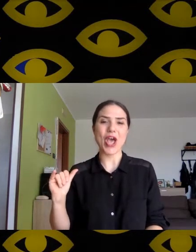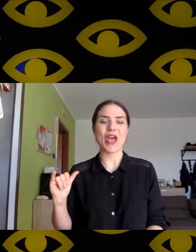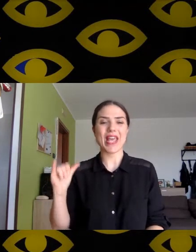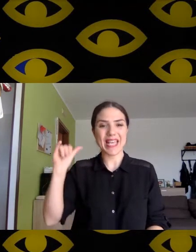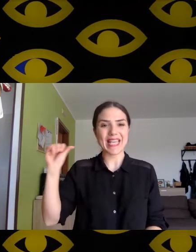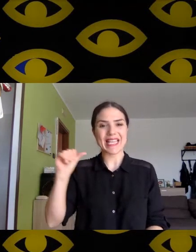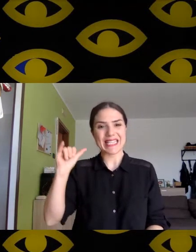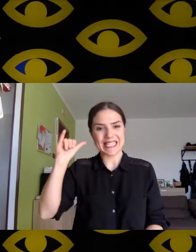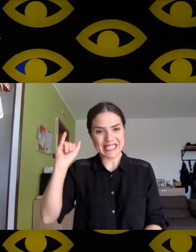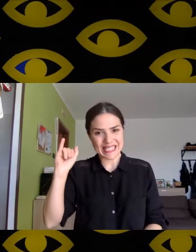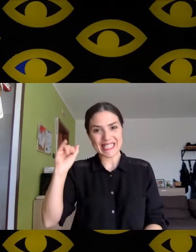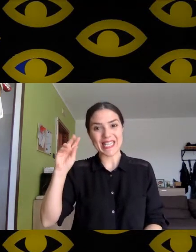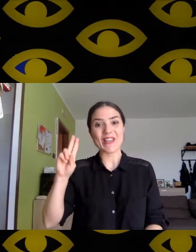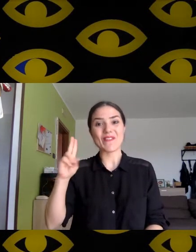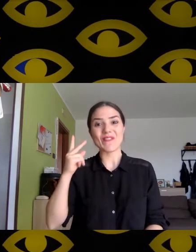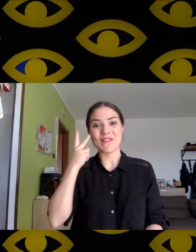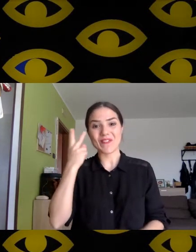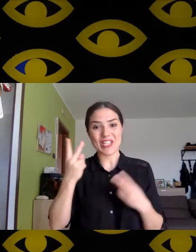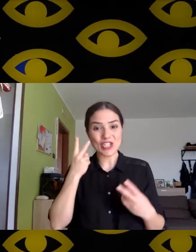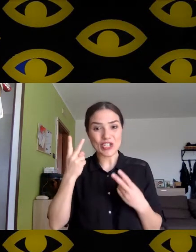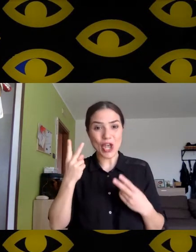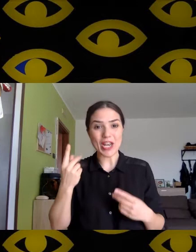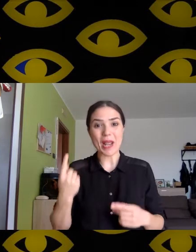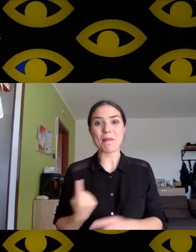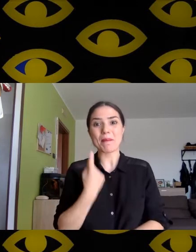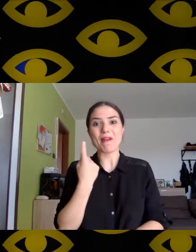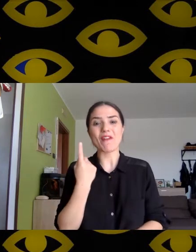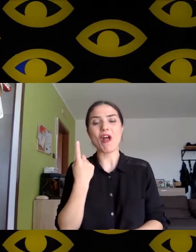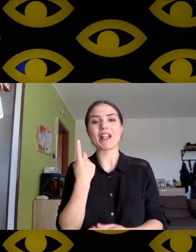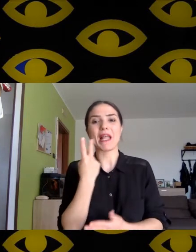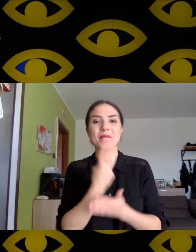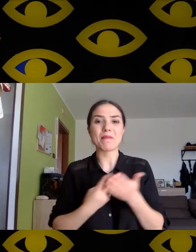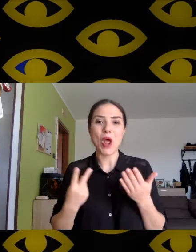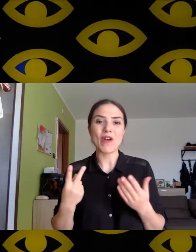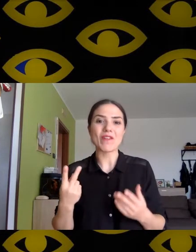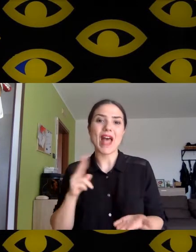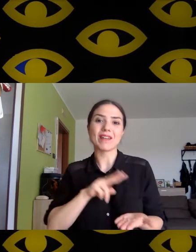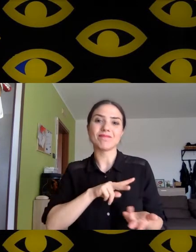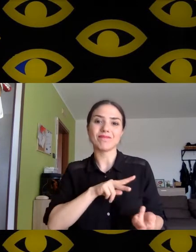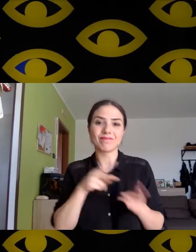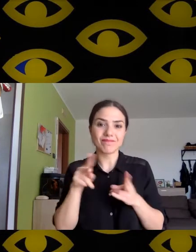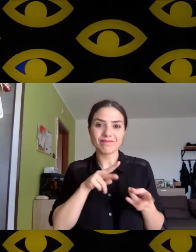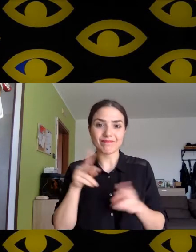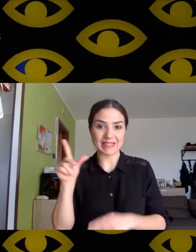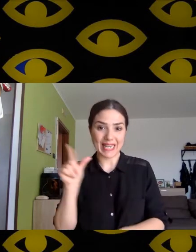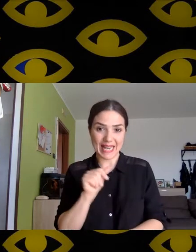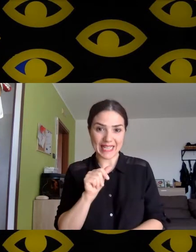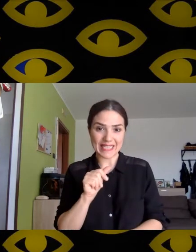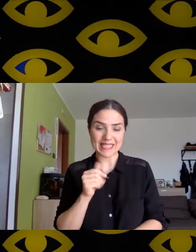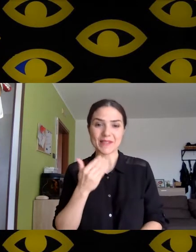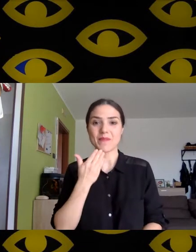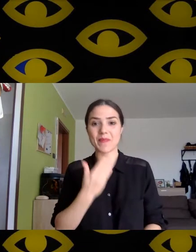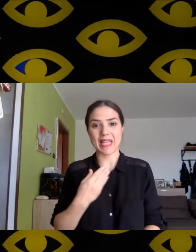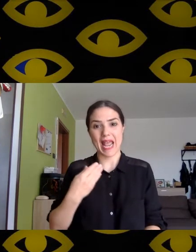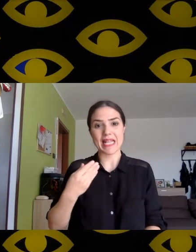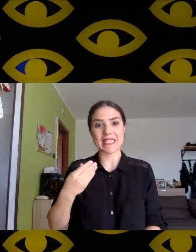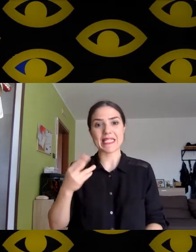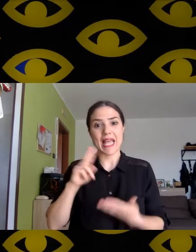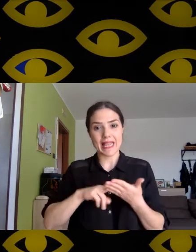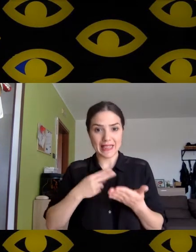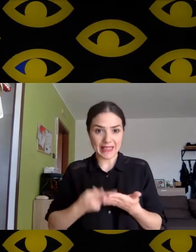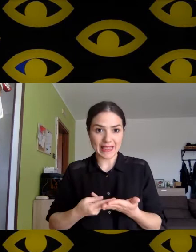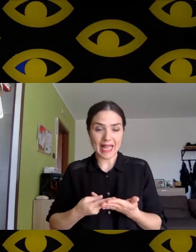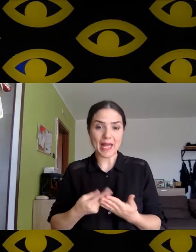dei segni, italiana dei segni, LIS. Grazie Monica per questo tuo servizio che ci stai rendendo e per darci